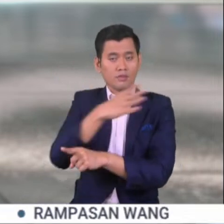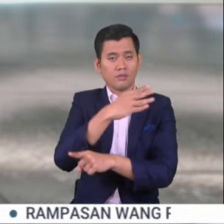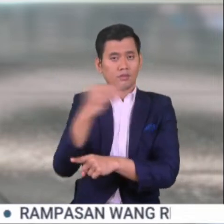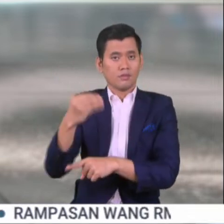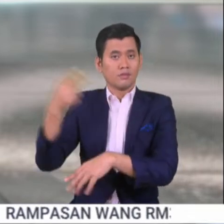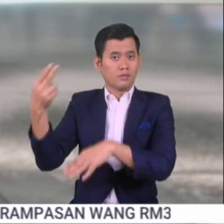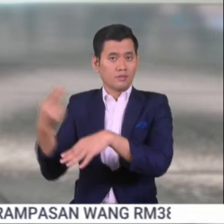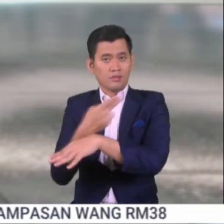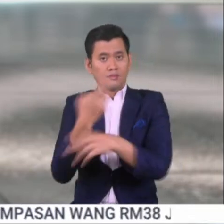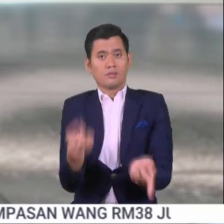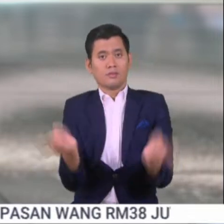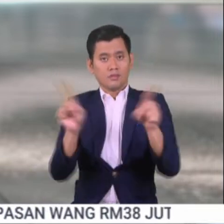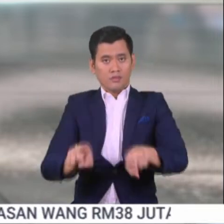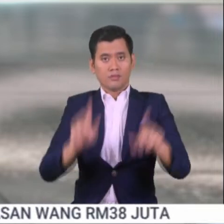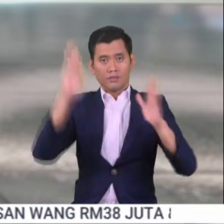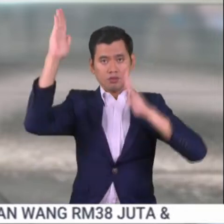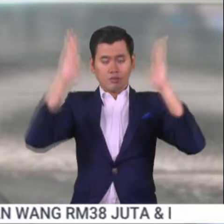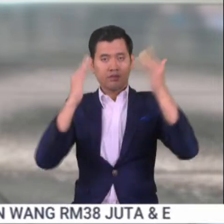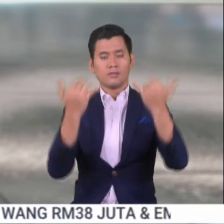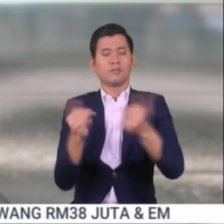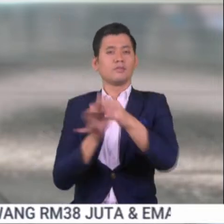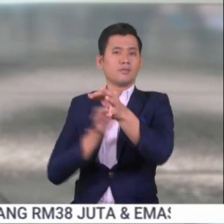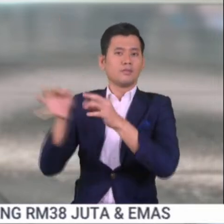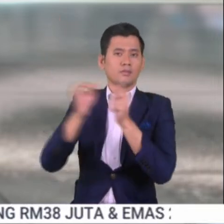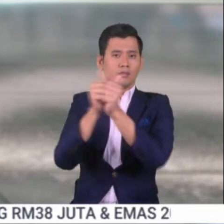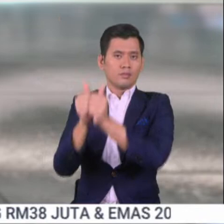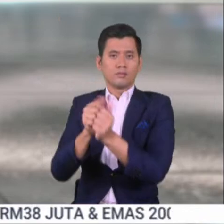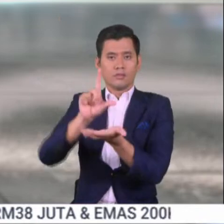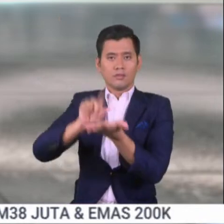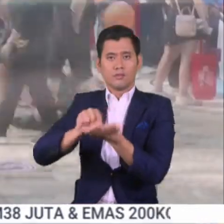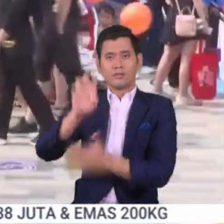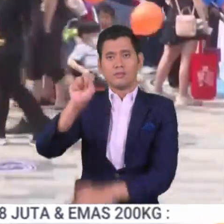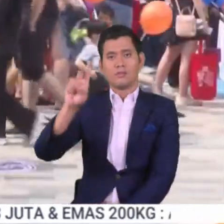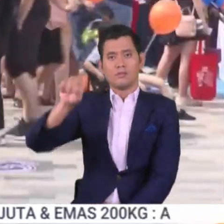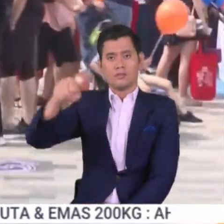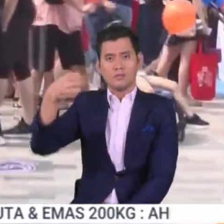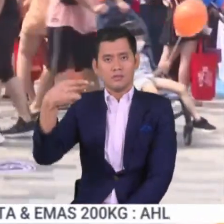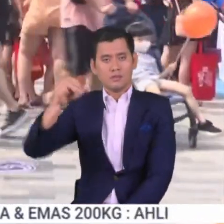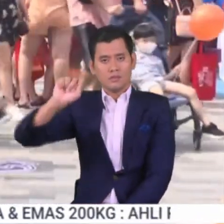negara ini. Ikuti perinciannya bersama wartawan Aisyah Hisham.